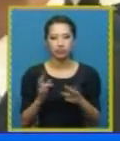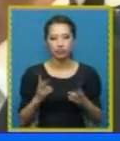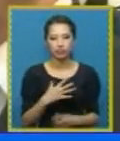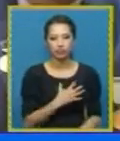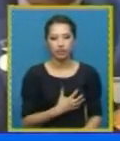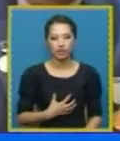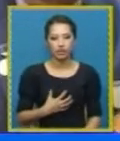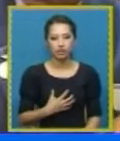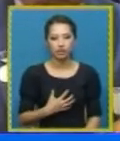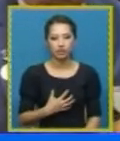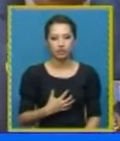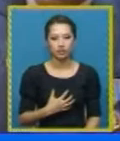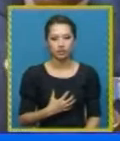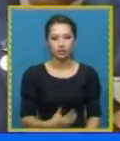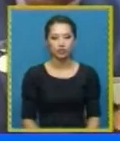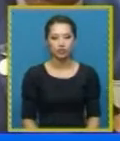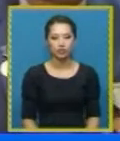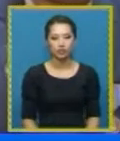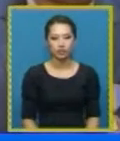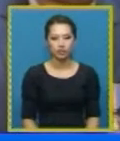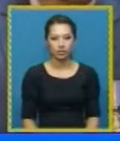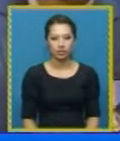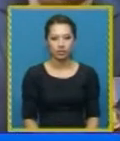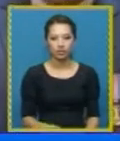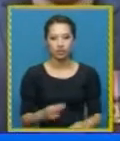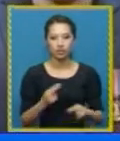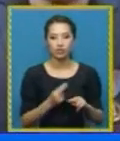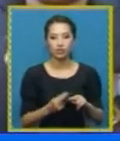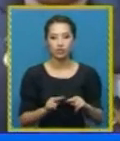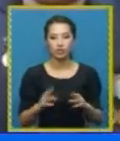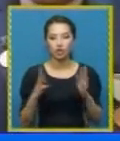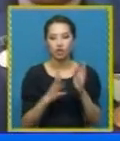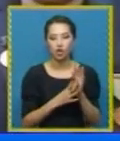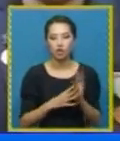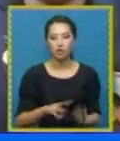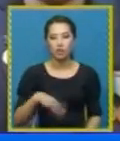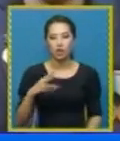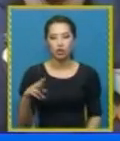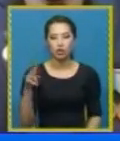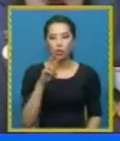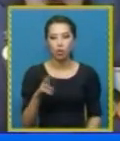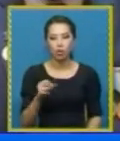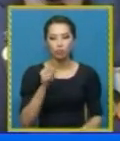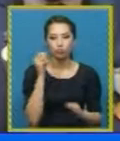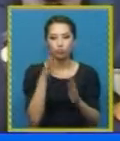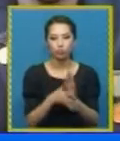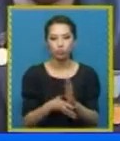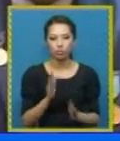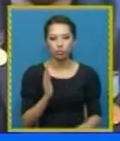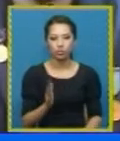айтты. Үлкен қырлар жұмыс, соған көрместер ішінде 9 миллиард доллар ақша